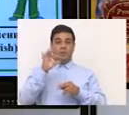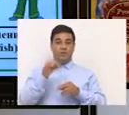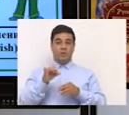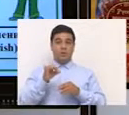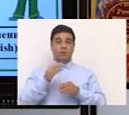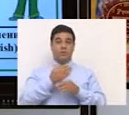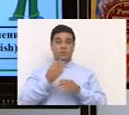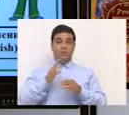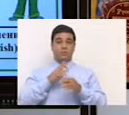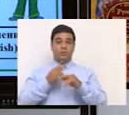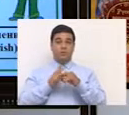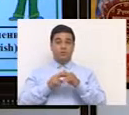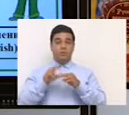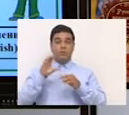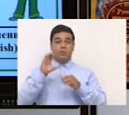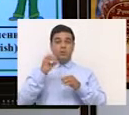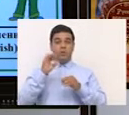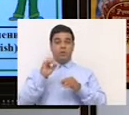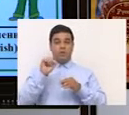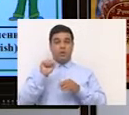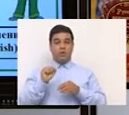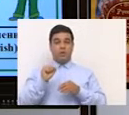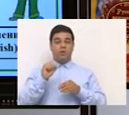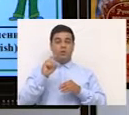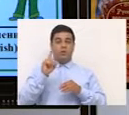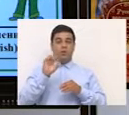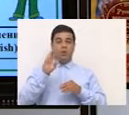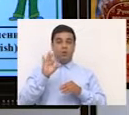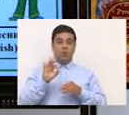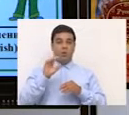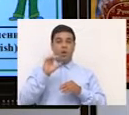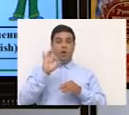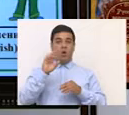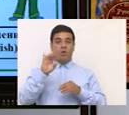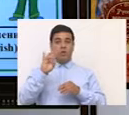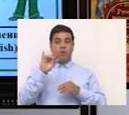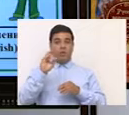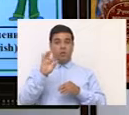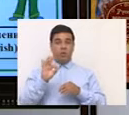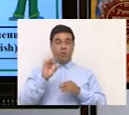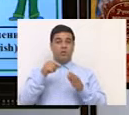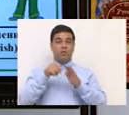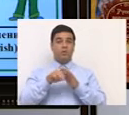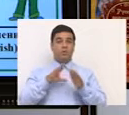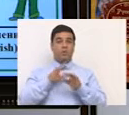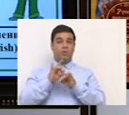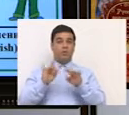Вы знакомились с союзами «но», «а», «зато», «однако», которые выражали